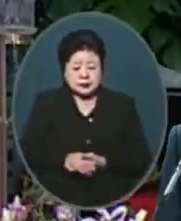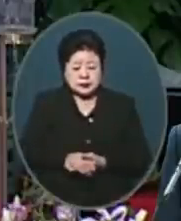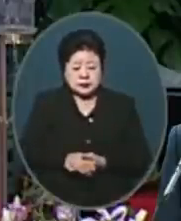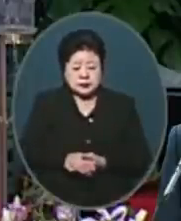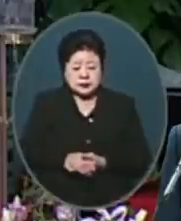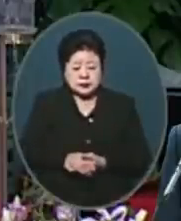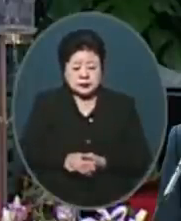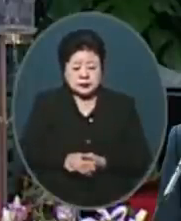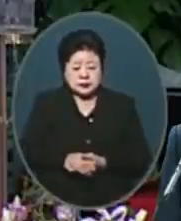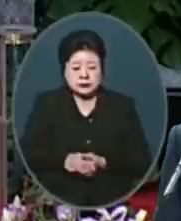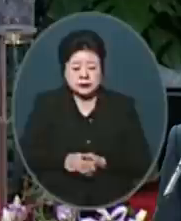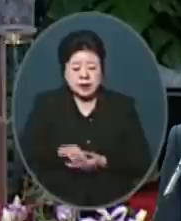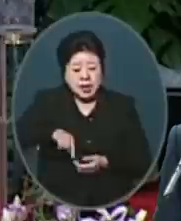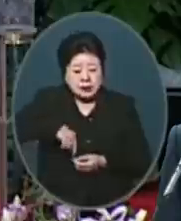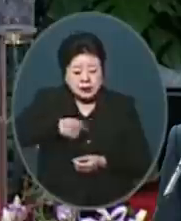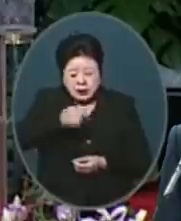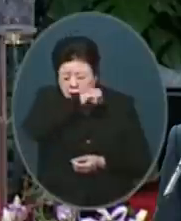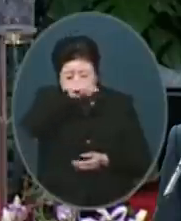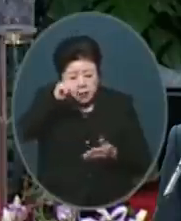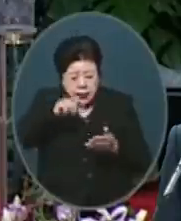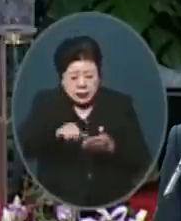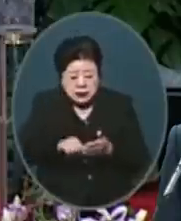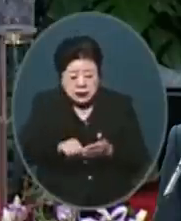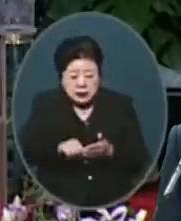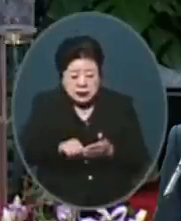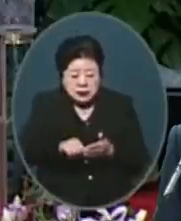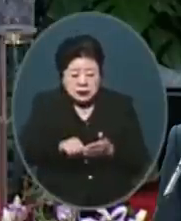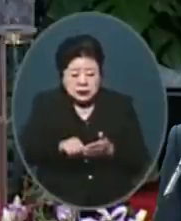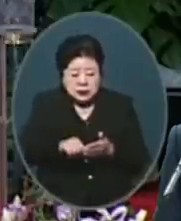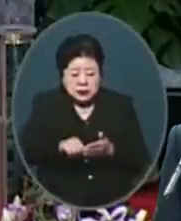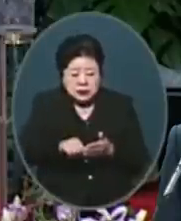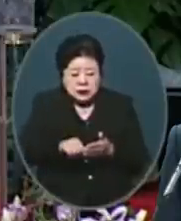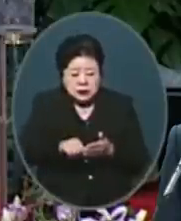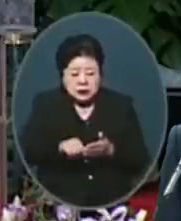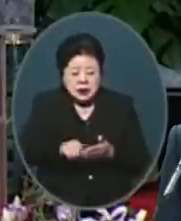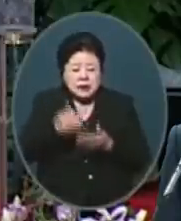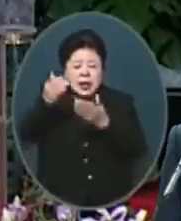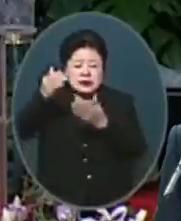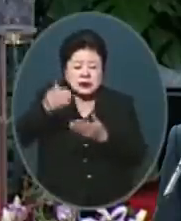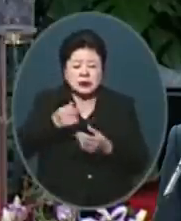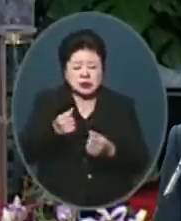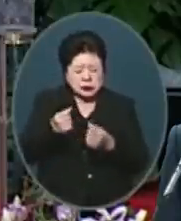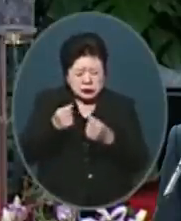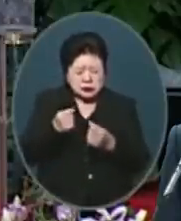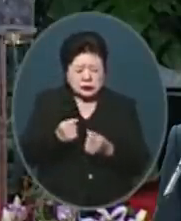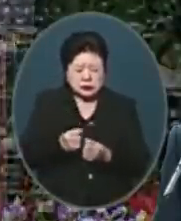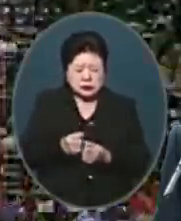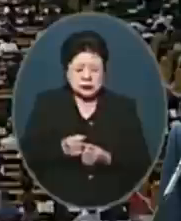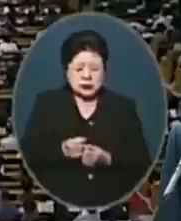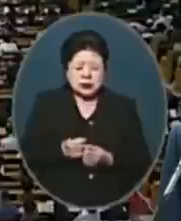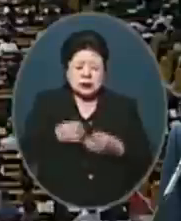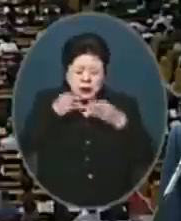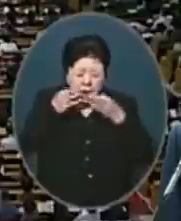고백했습니다. 자기의 인생을 바쳐서 모든 힘을